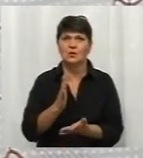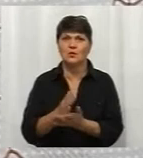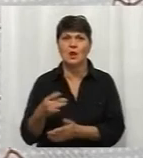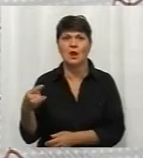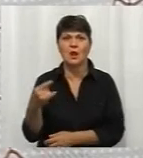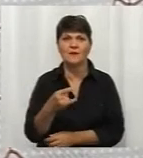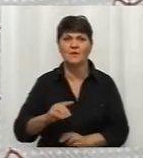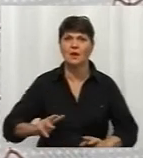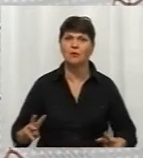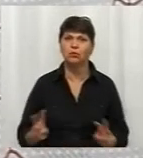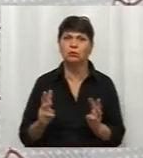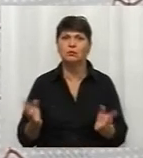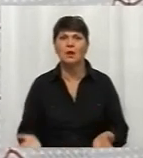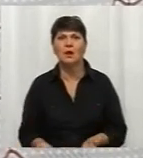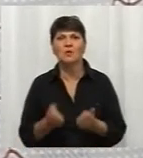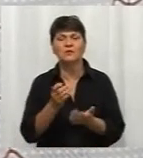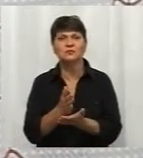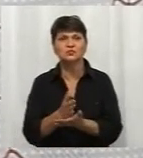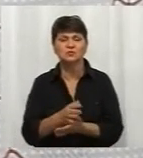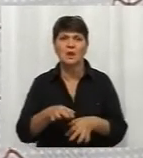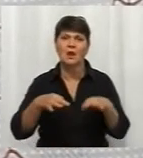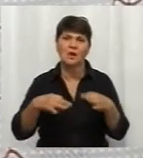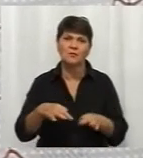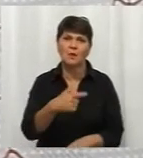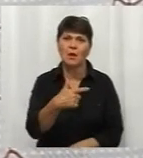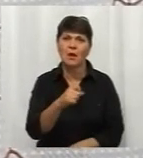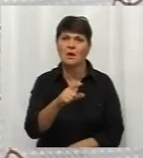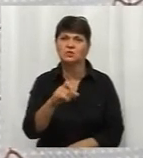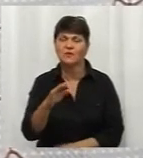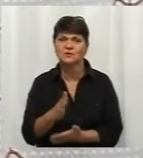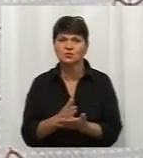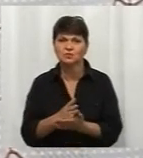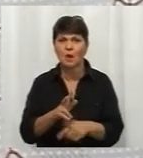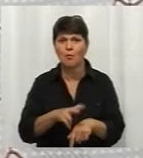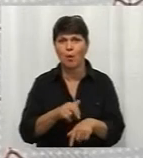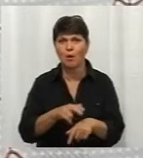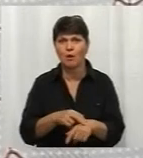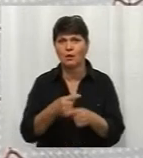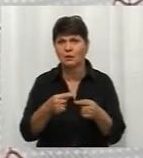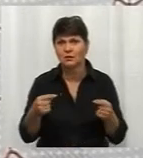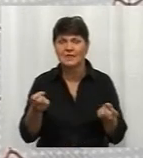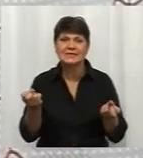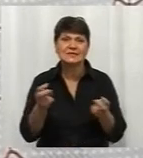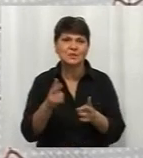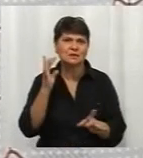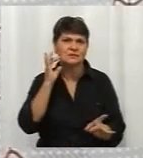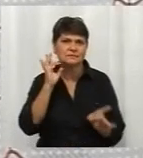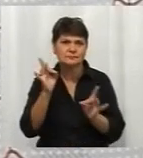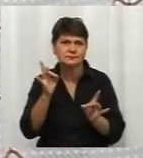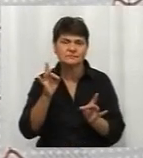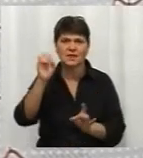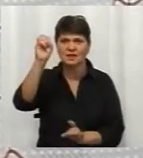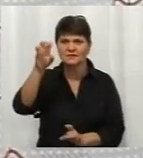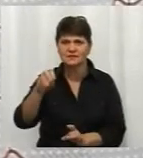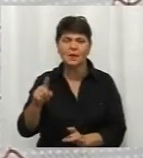автомобілі пожежно-рятувальної служби, автомобілі газової служби, автомобілі поліції, будь-які, що рухаються спецсигналами, як і світловими,